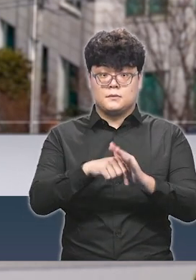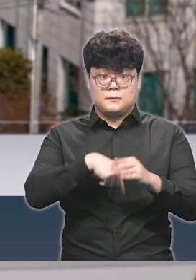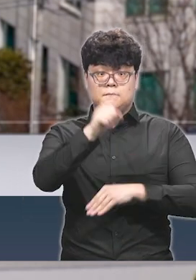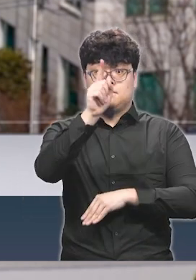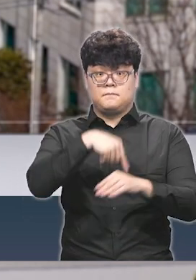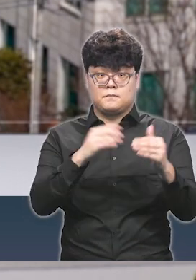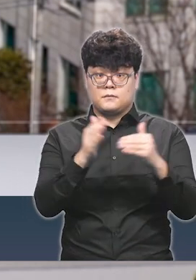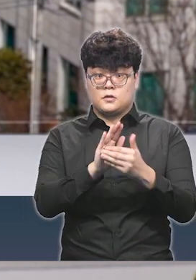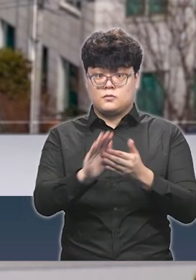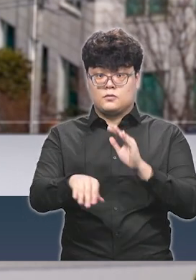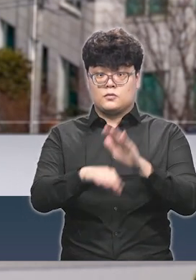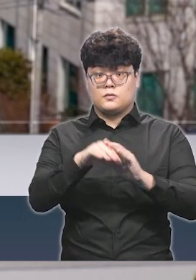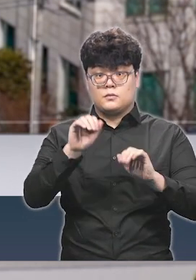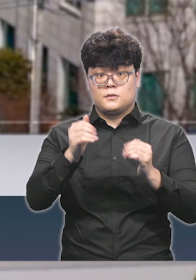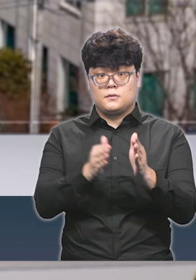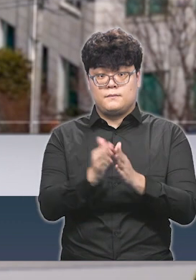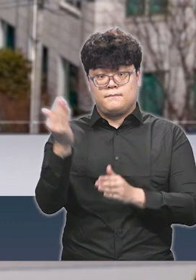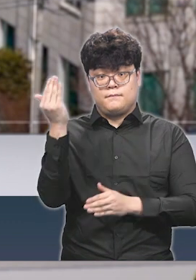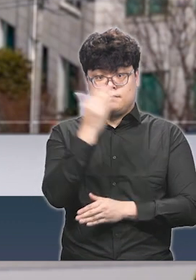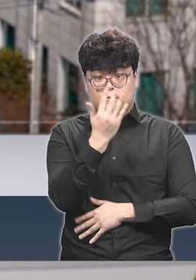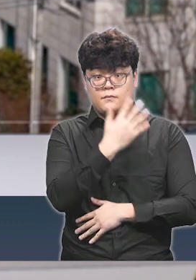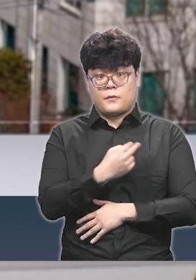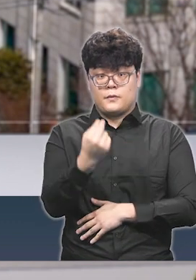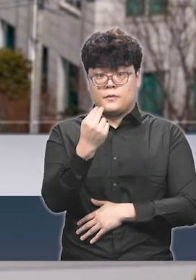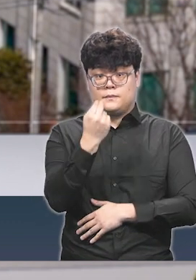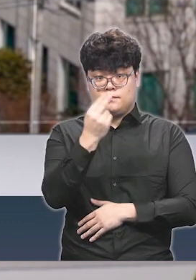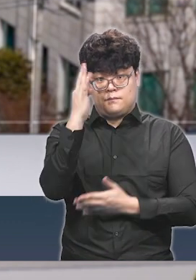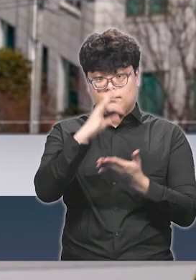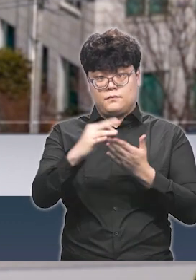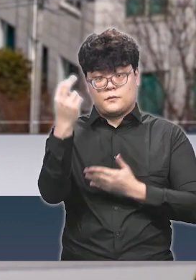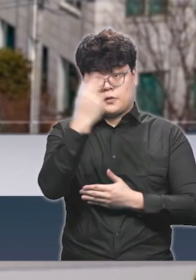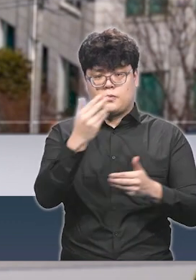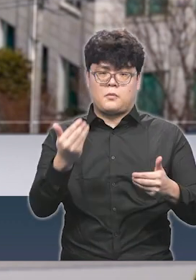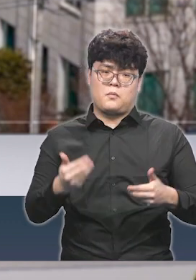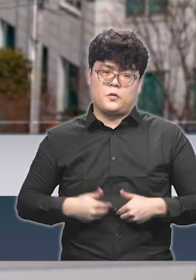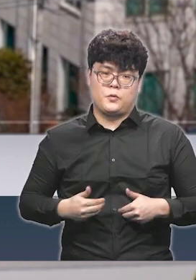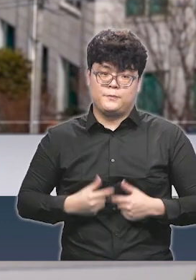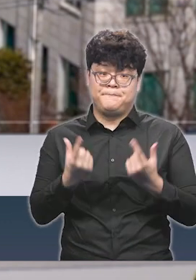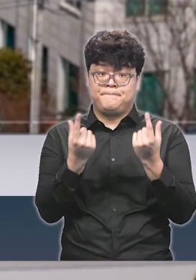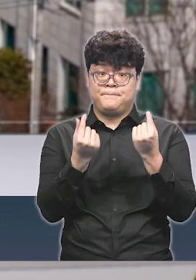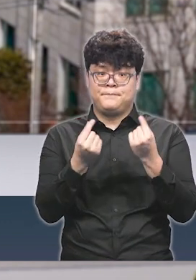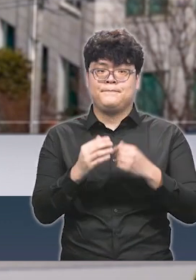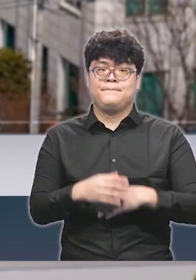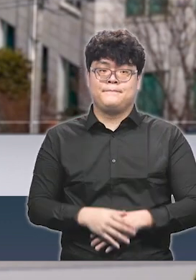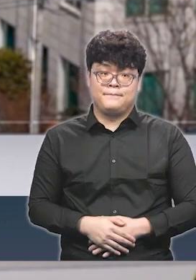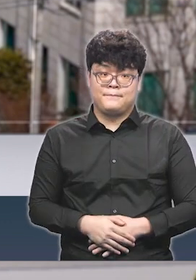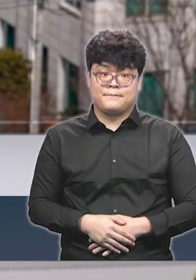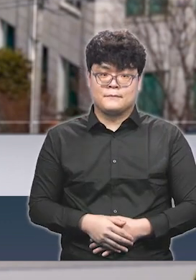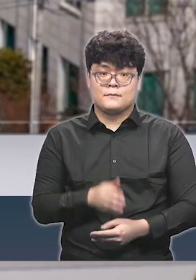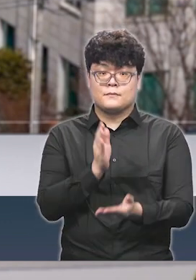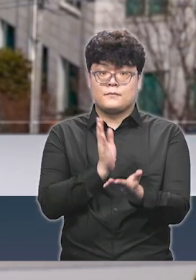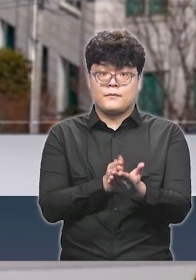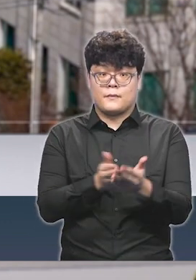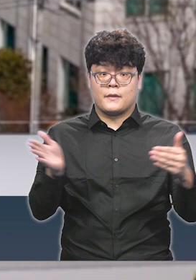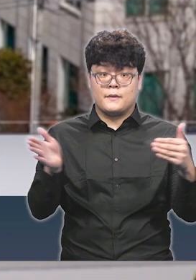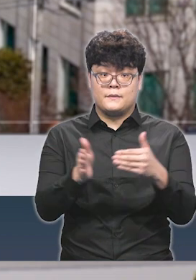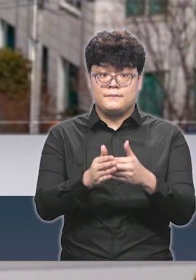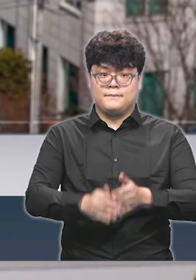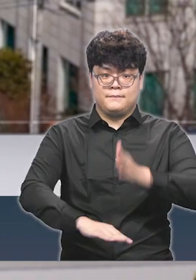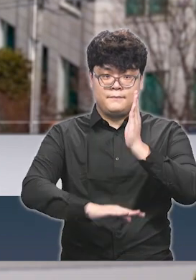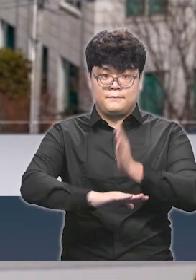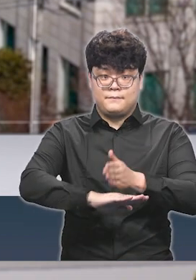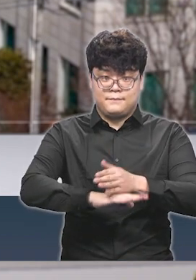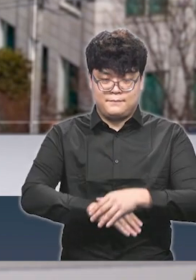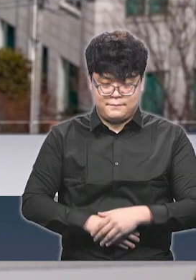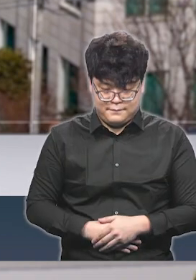손과 발등을 깨끗이 씻는 등 호흡기 질환과 개인 위생 관리에 신경 쓰시기 바랍니다 이상으로 DBS 주관